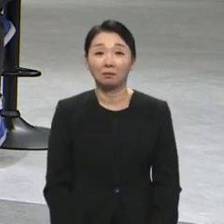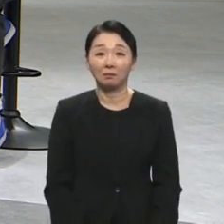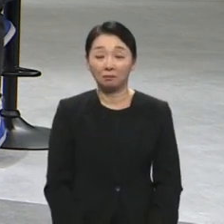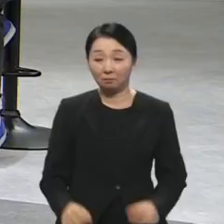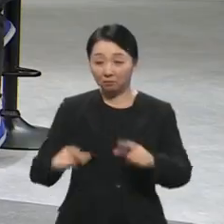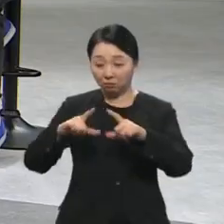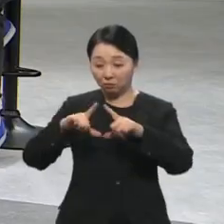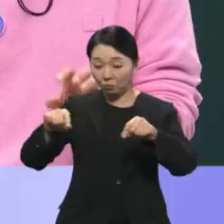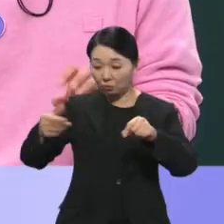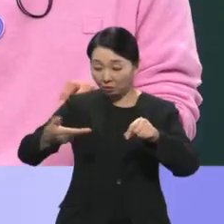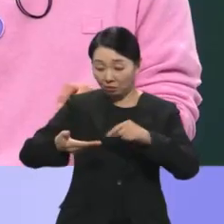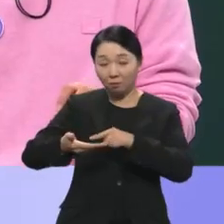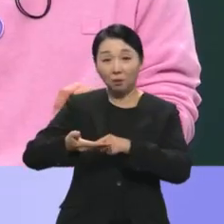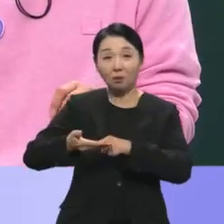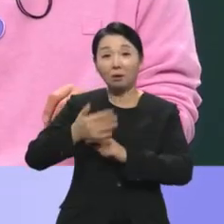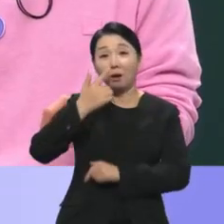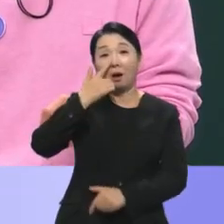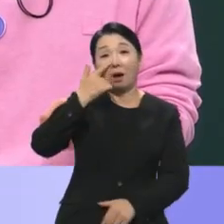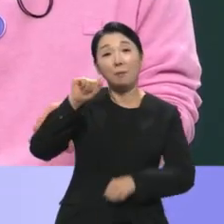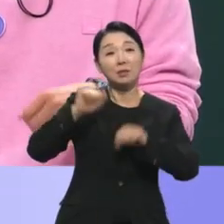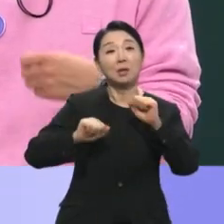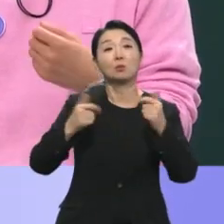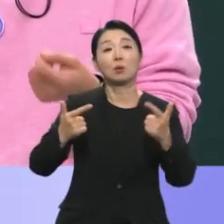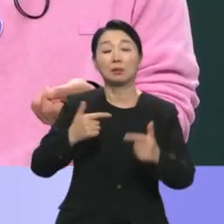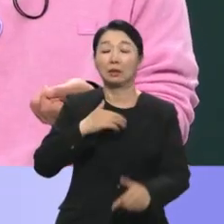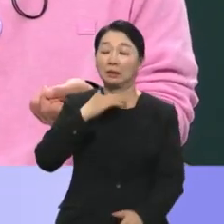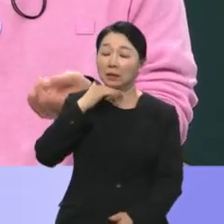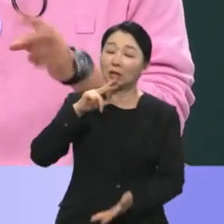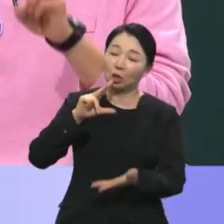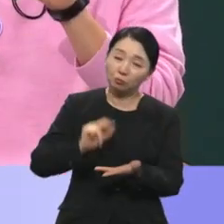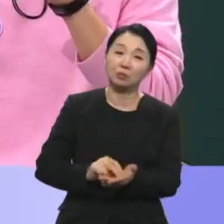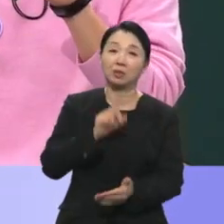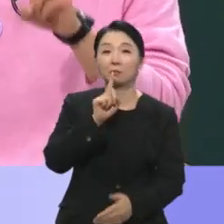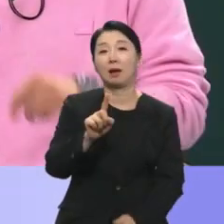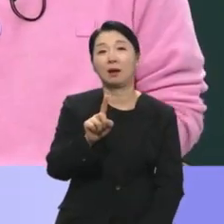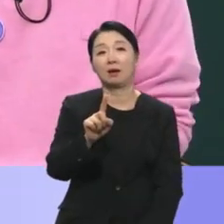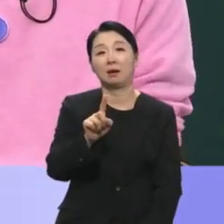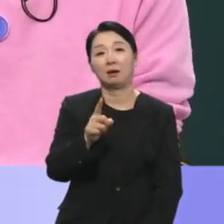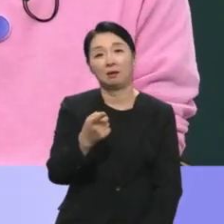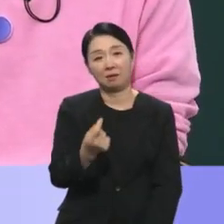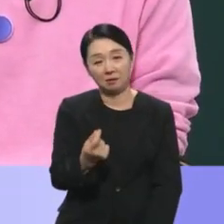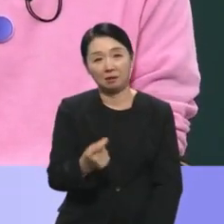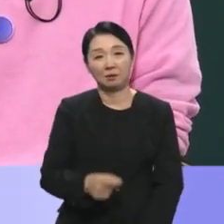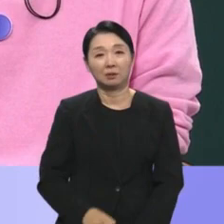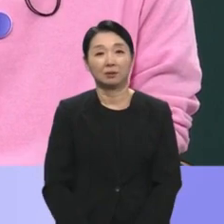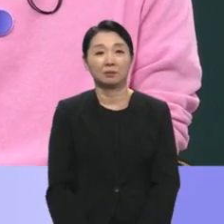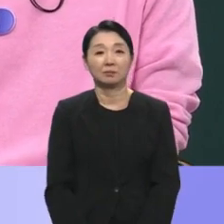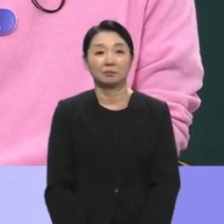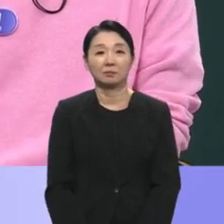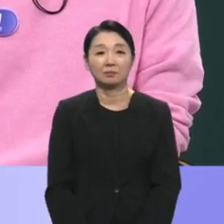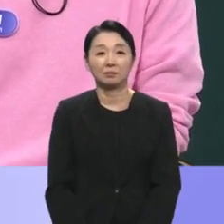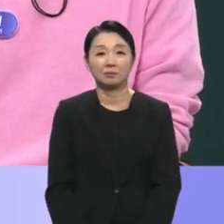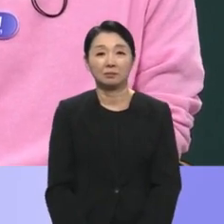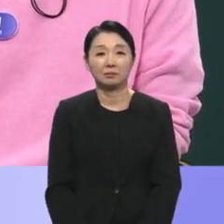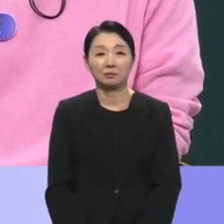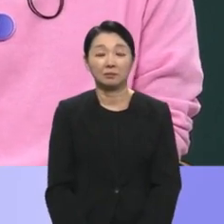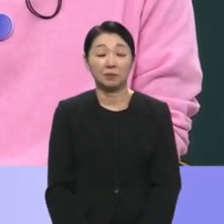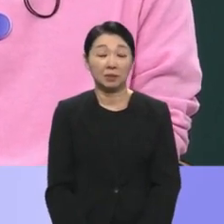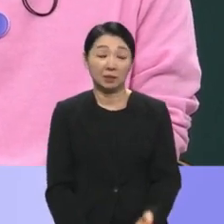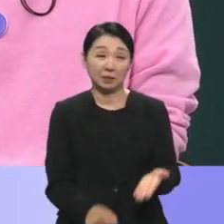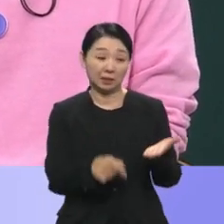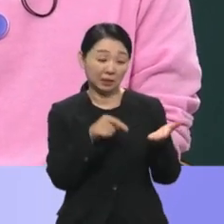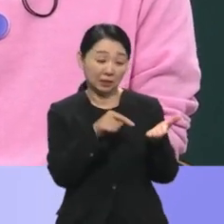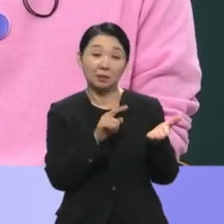쪽지 언급은 그 저희 아버지 행동이 아니라 나이가 문제라는 말로 들린다 이렇게 이제 썼어요 또이 분 글을